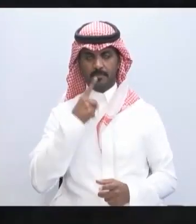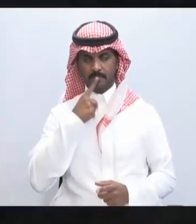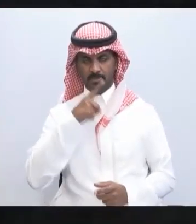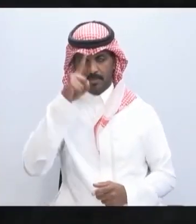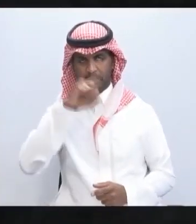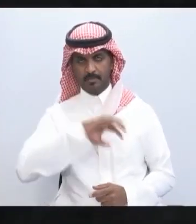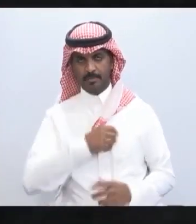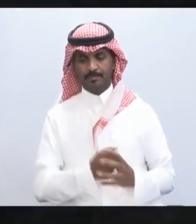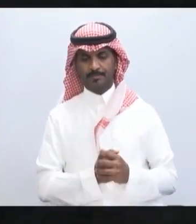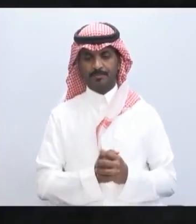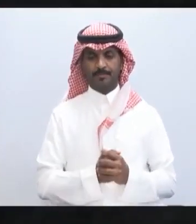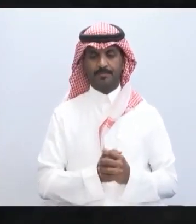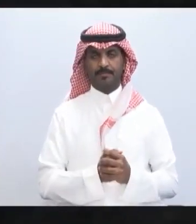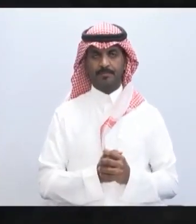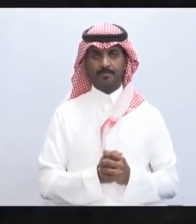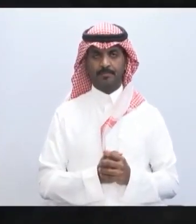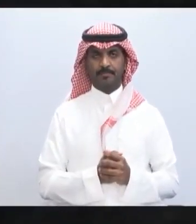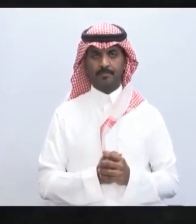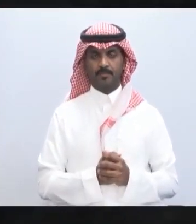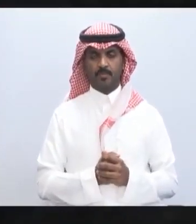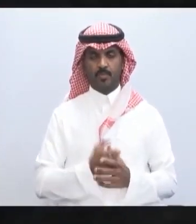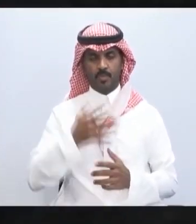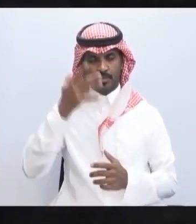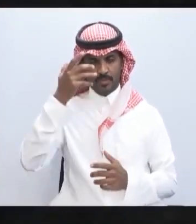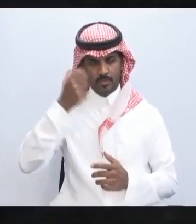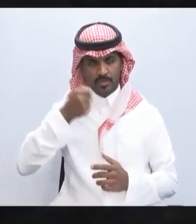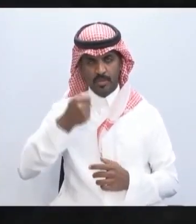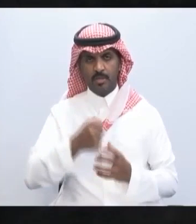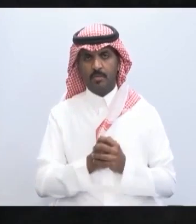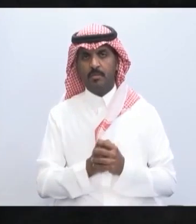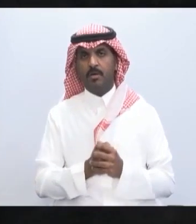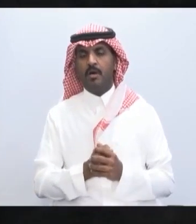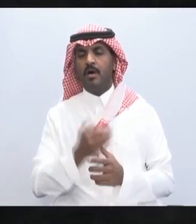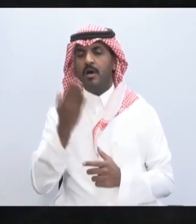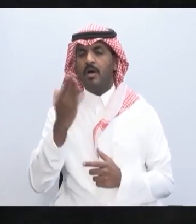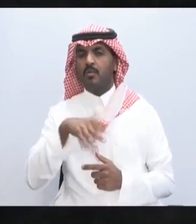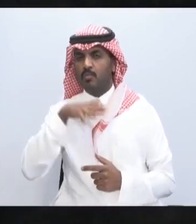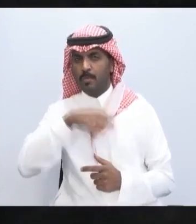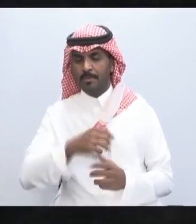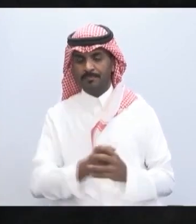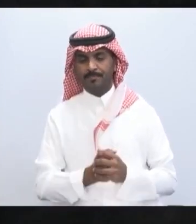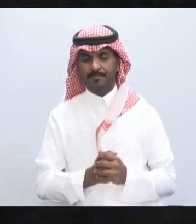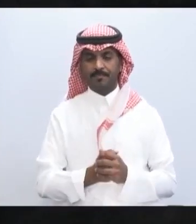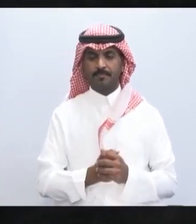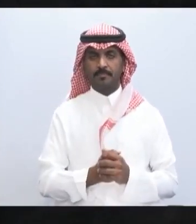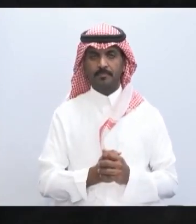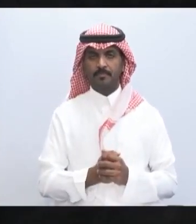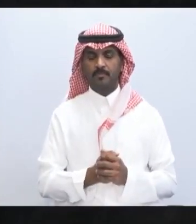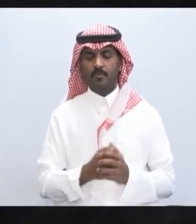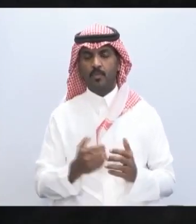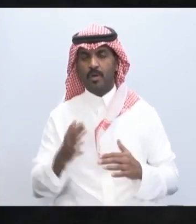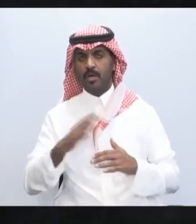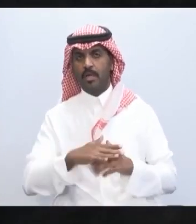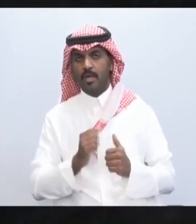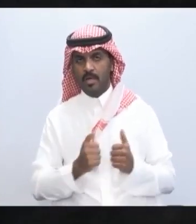بسم الله الرحمن الرحيم والصلاه والسلام على اشرف الانبياء والمرسلين نبينا محمد